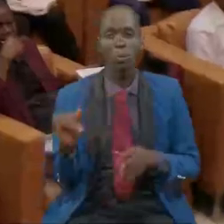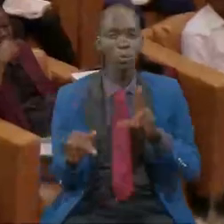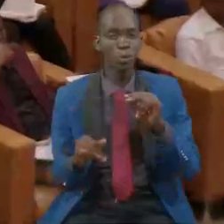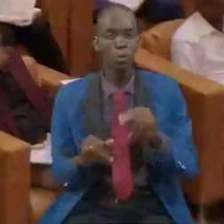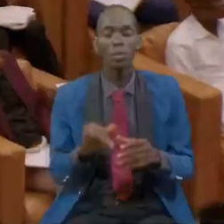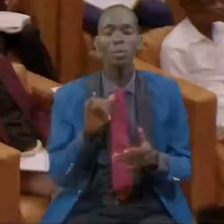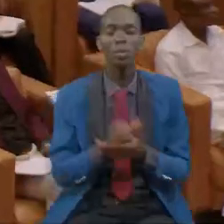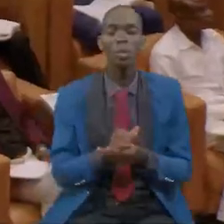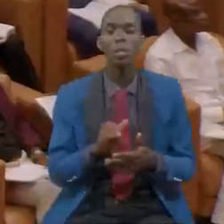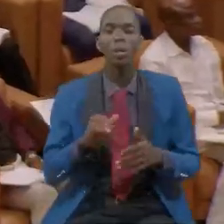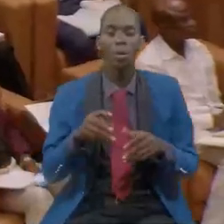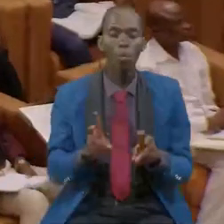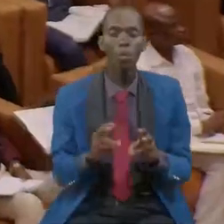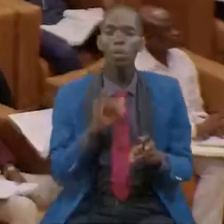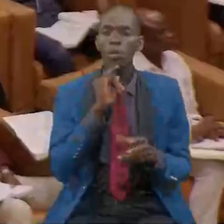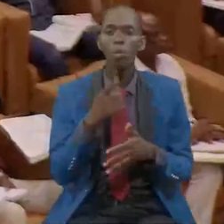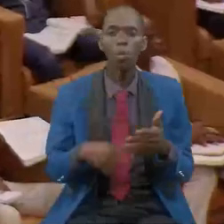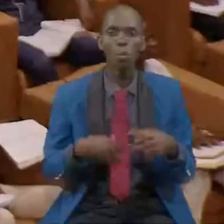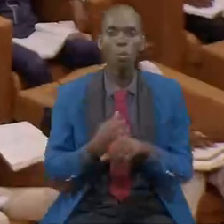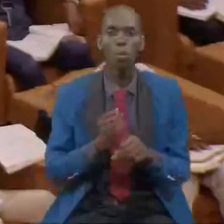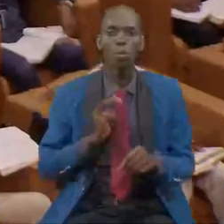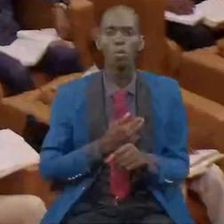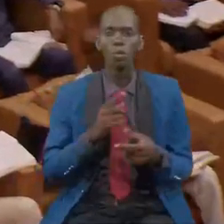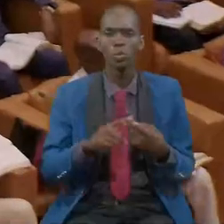qui nous rend